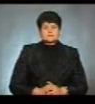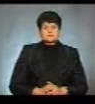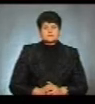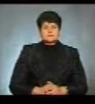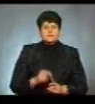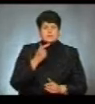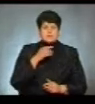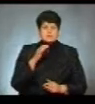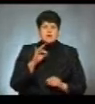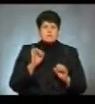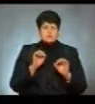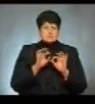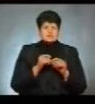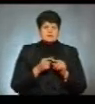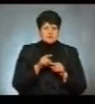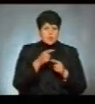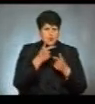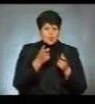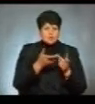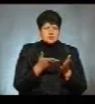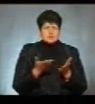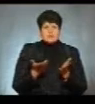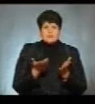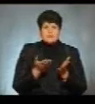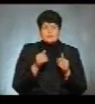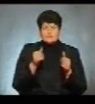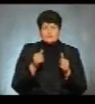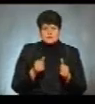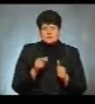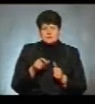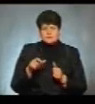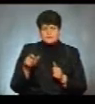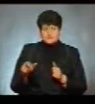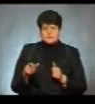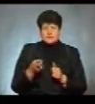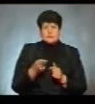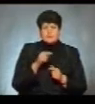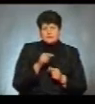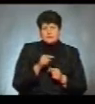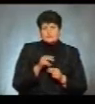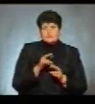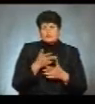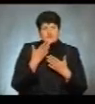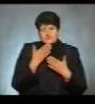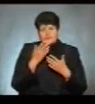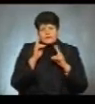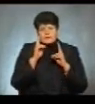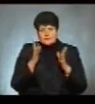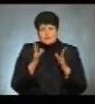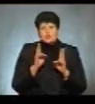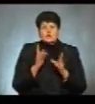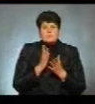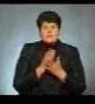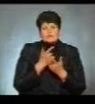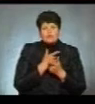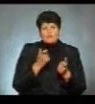Пане Сергію, як можна прокоментувати це оголошення, яке вивісили для мешканців? Ну і, власне, їхню реакцію про те, що не читають, не знають, хто має інформувати